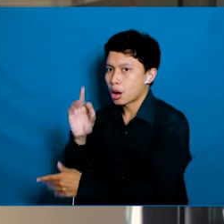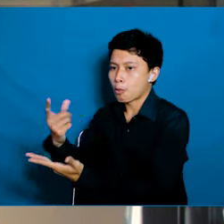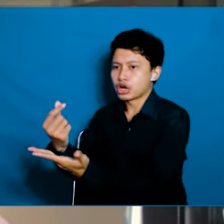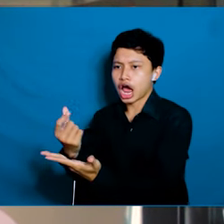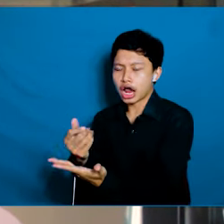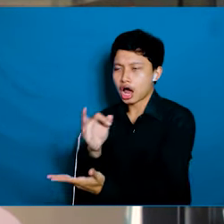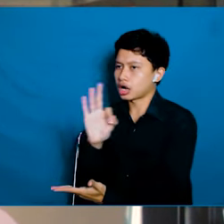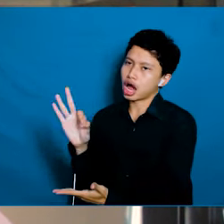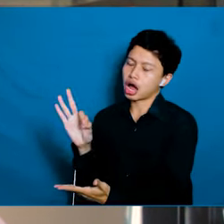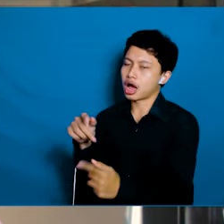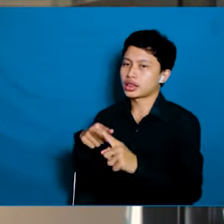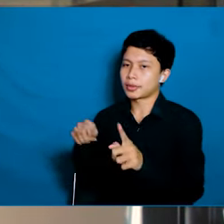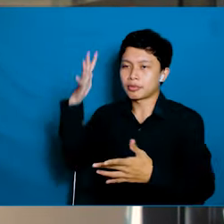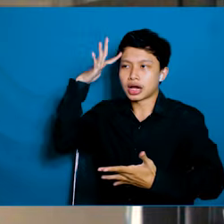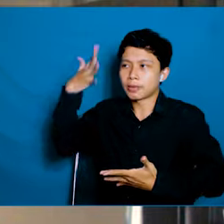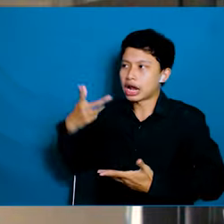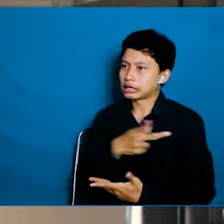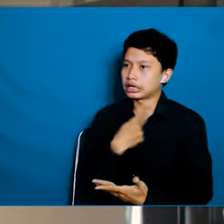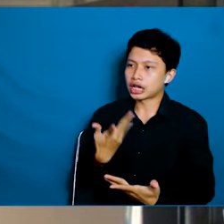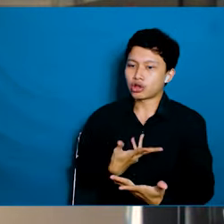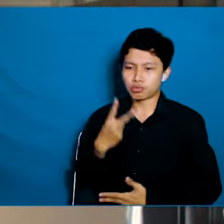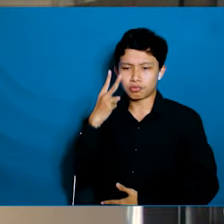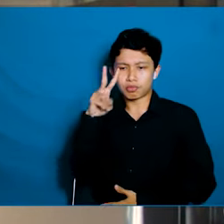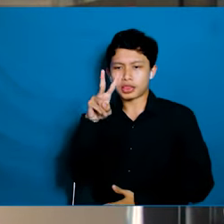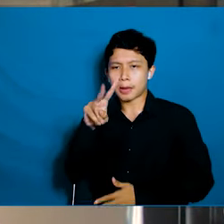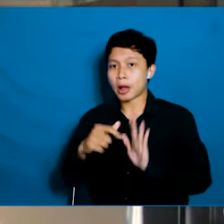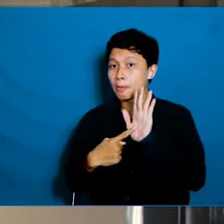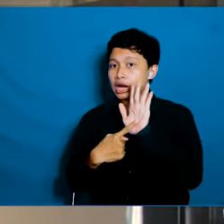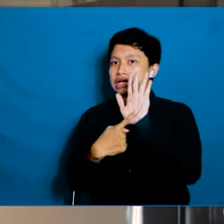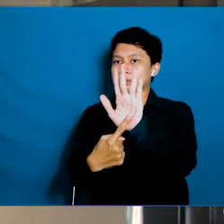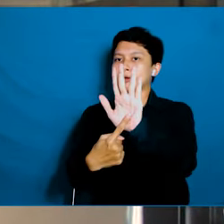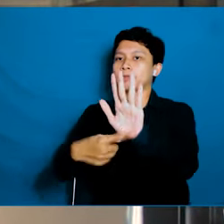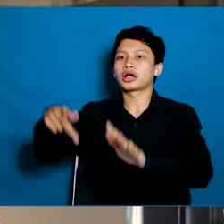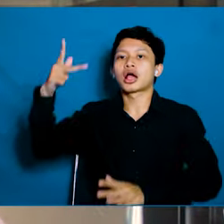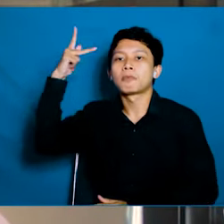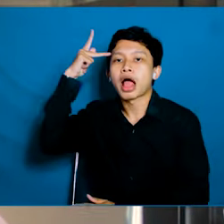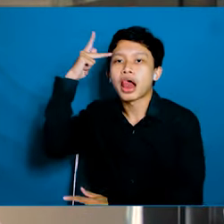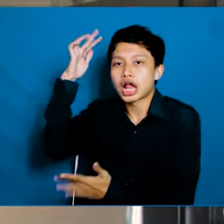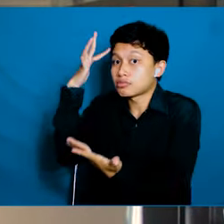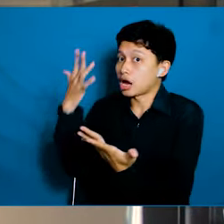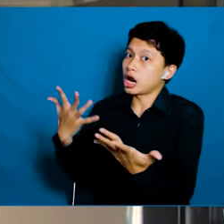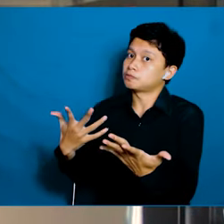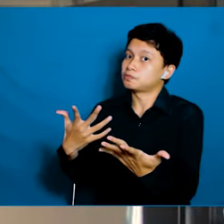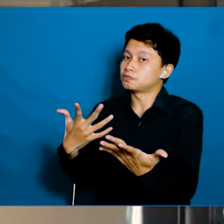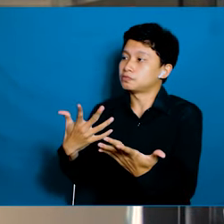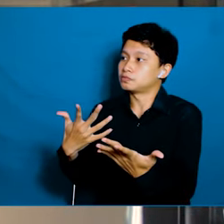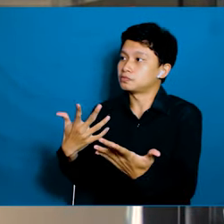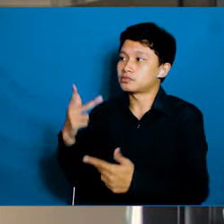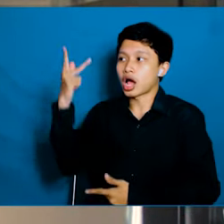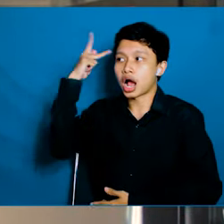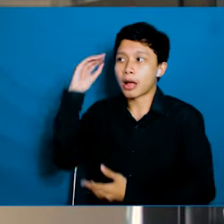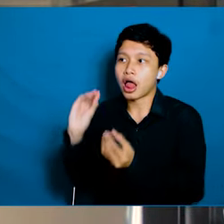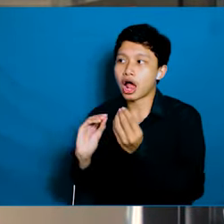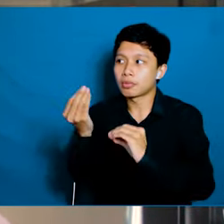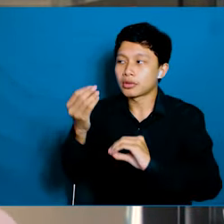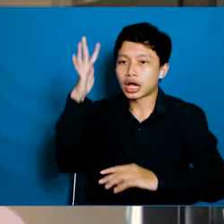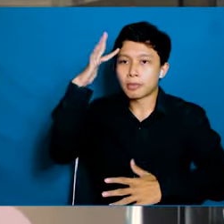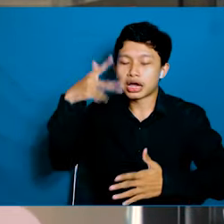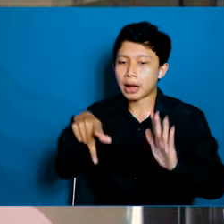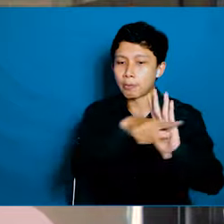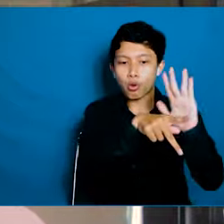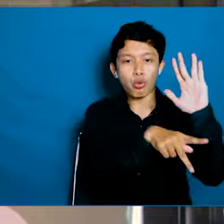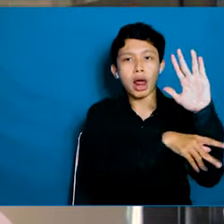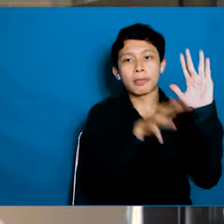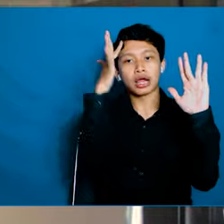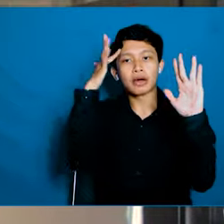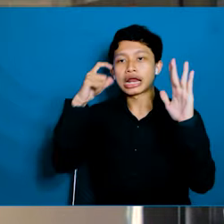bendahara, sekretaris, tapi bagaimana mereka menjadi leader atau menjadi apa ya, programmer di